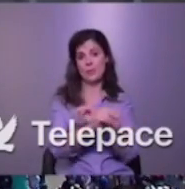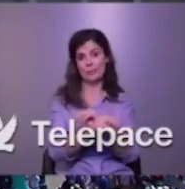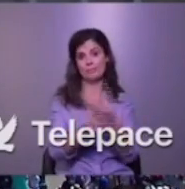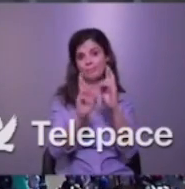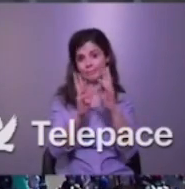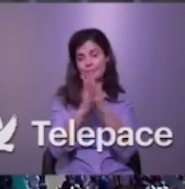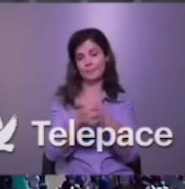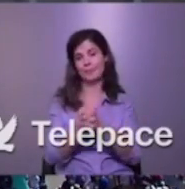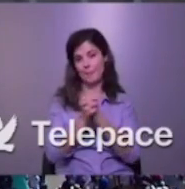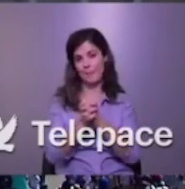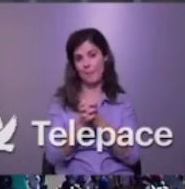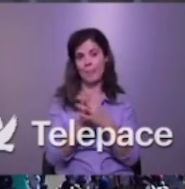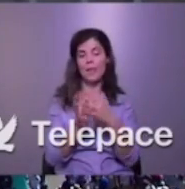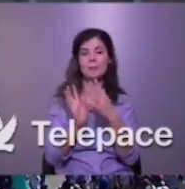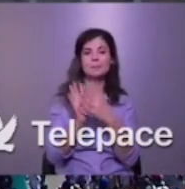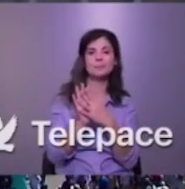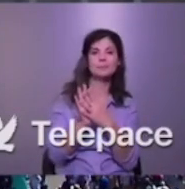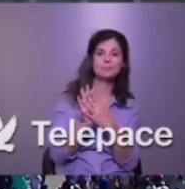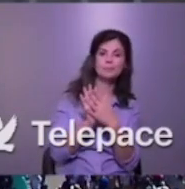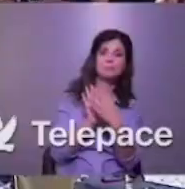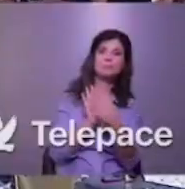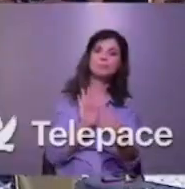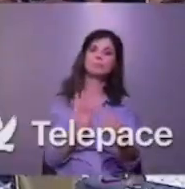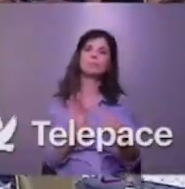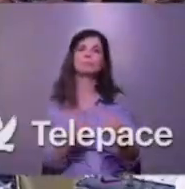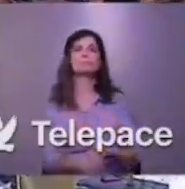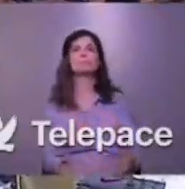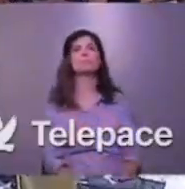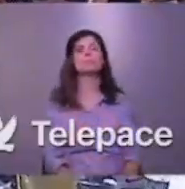e a costruire un nuovo mondo.